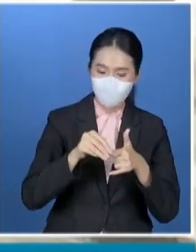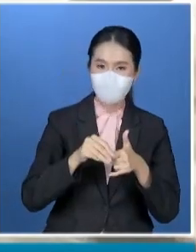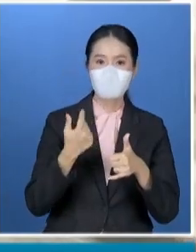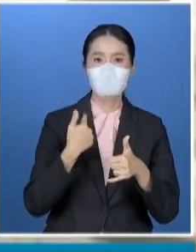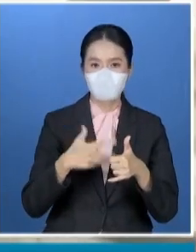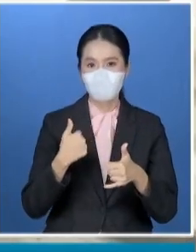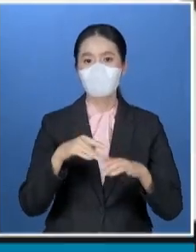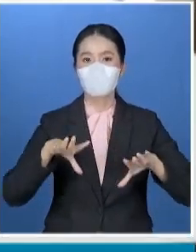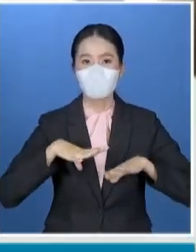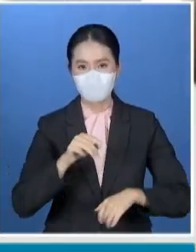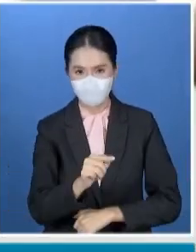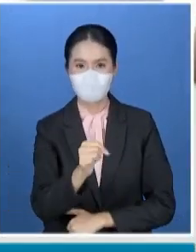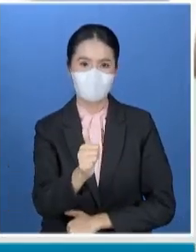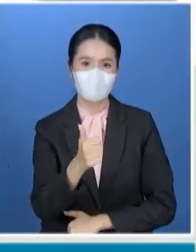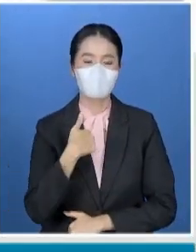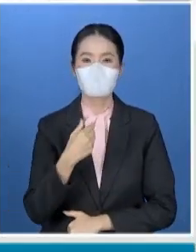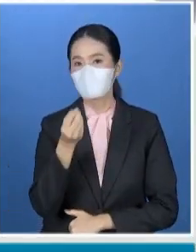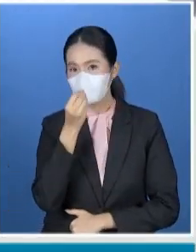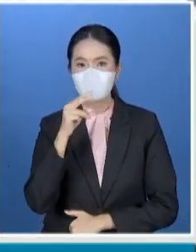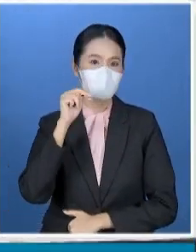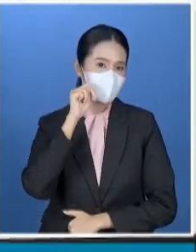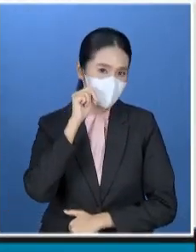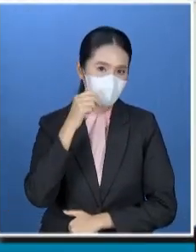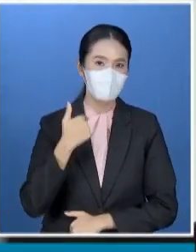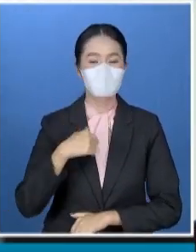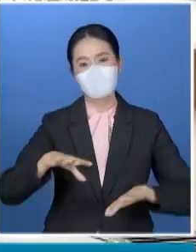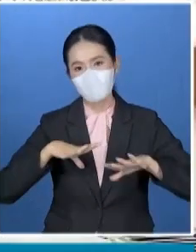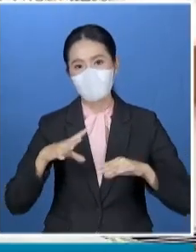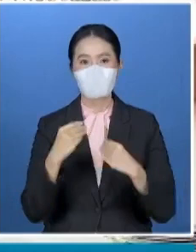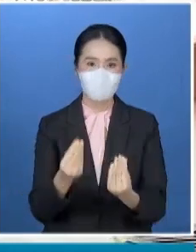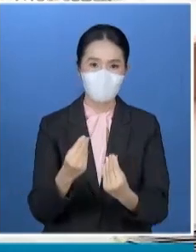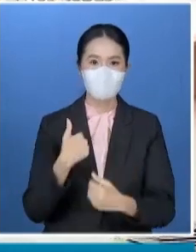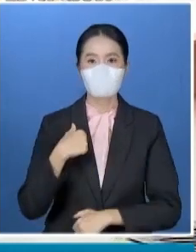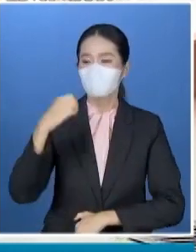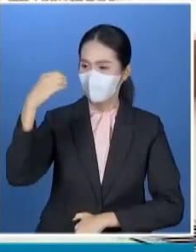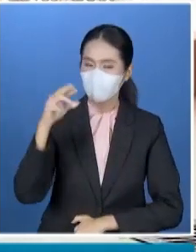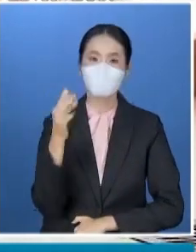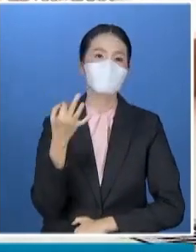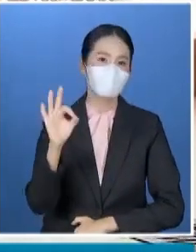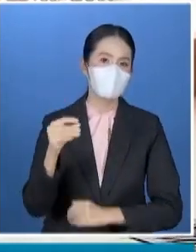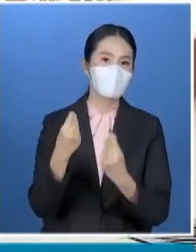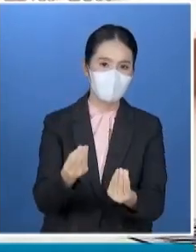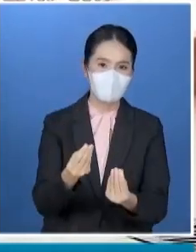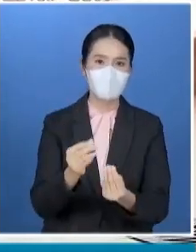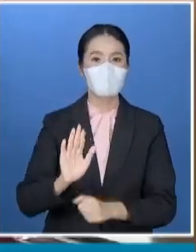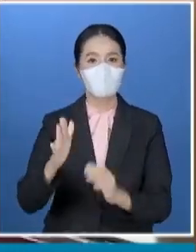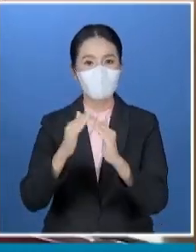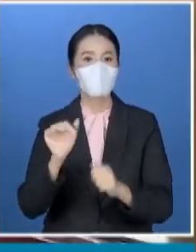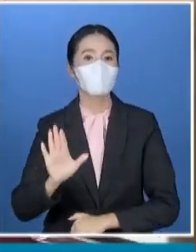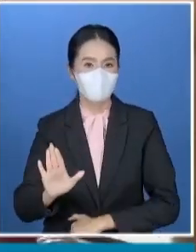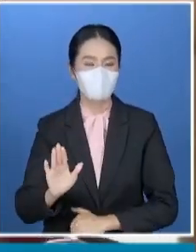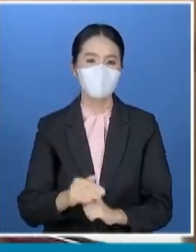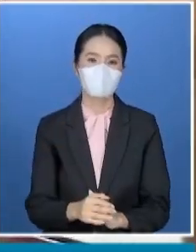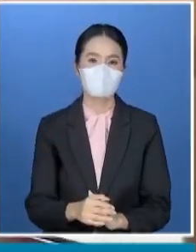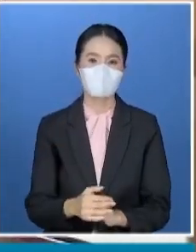ณจะมาพักอาศัยที่นี่นะฮ ะ มีอาหารมีน้ำมีที่พักให้มีไฟให้ใช้ฟรี ใช่ ของวัดนะแล้ว